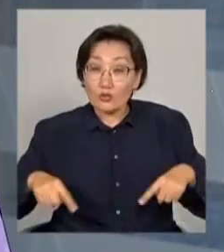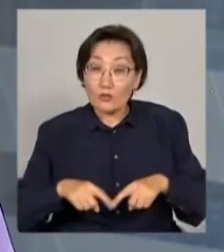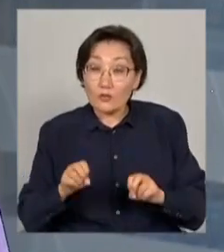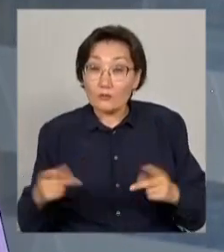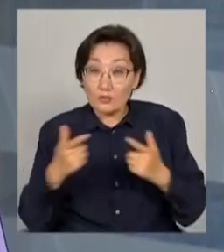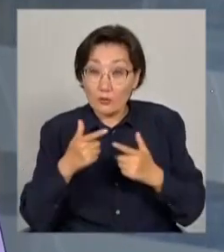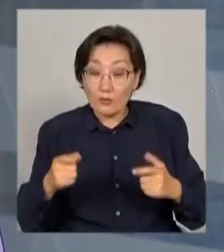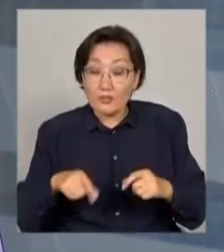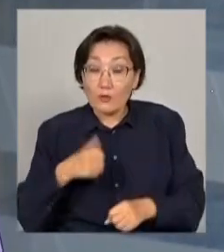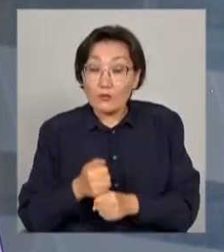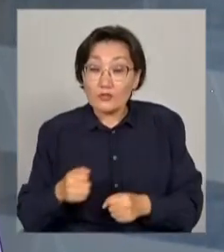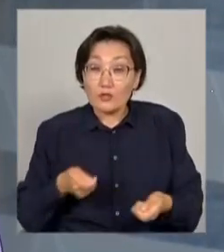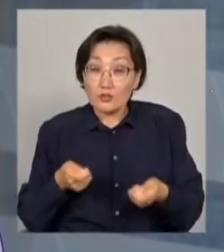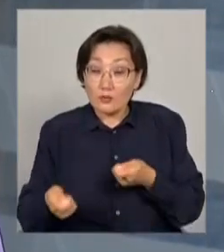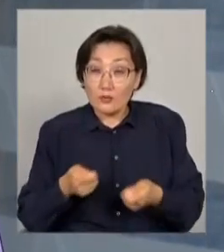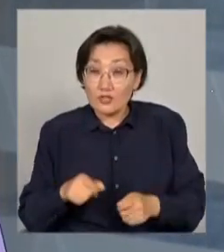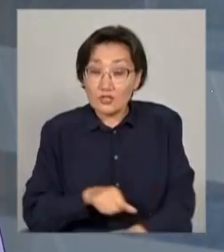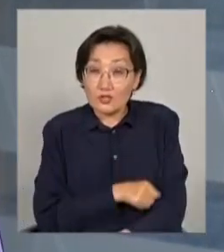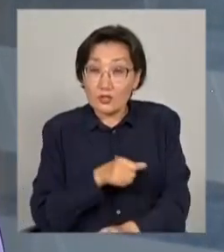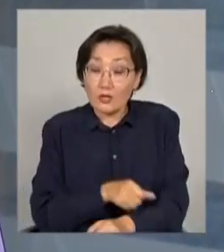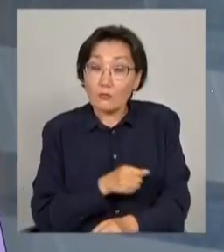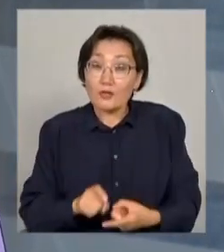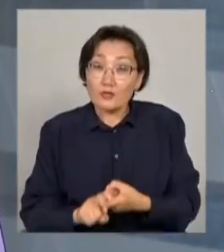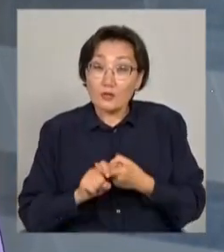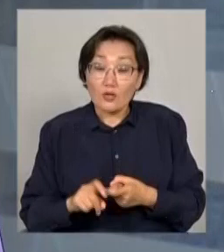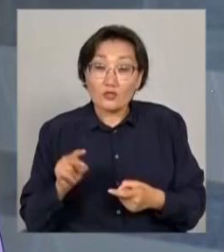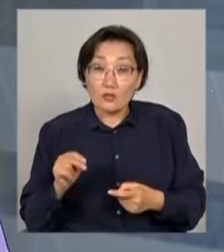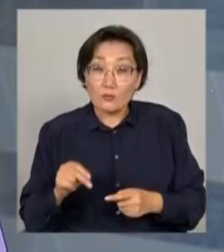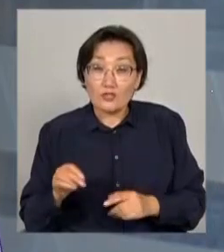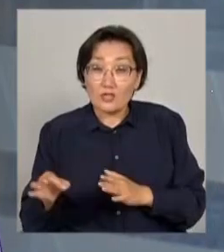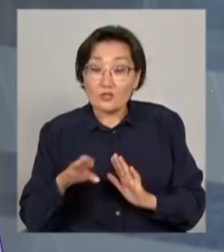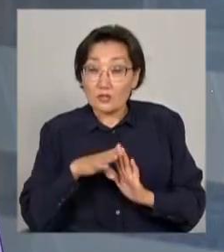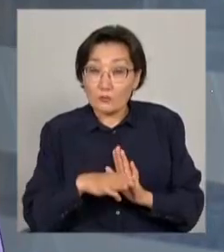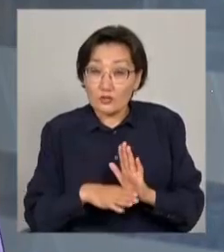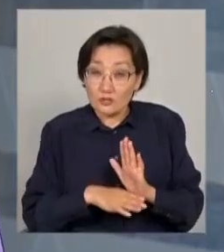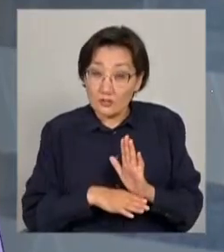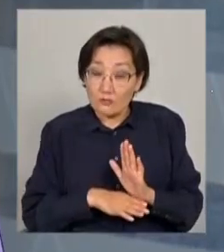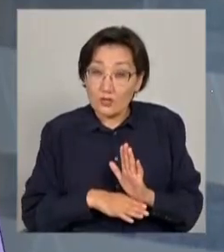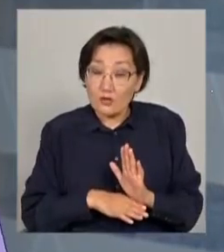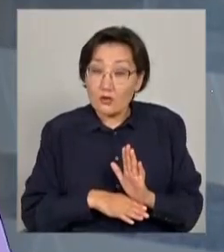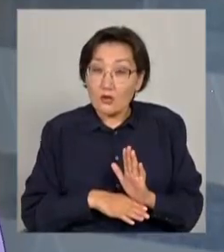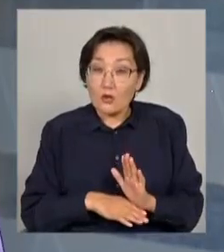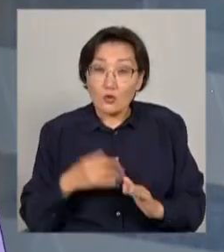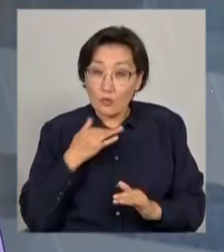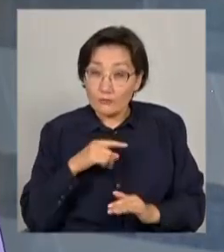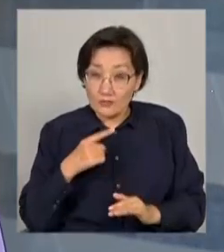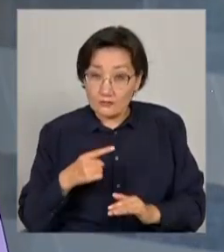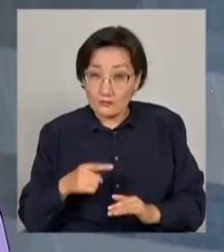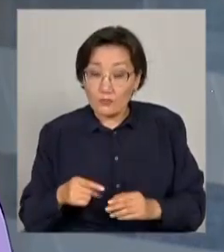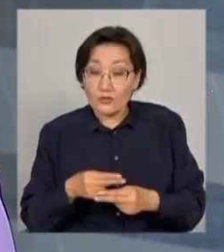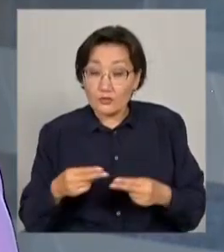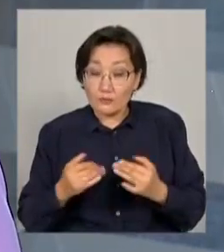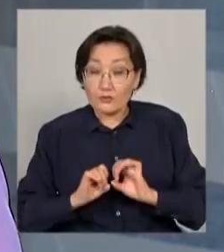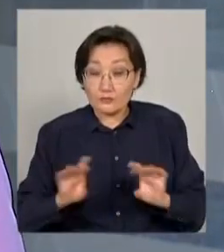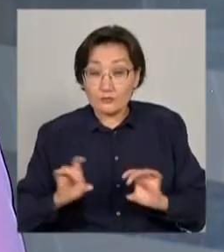Ал мекеменің бас директоры нашақорлықтың шырмауына байланғандардың саны ресми статистикалық көрсеткіштен көп дейді. Тақырыпты